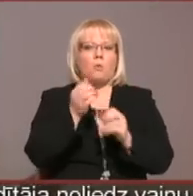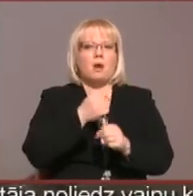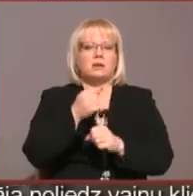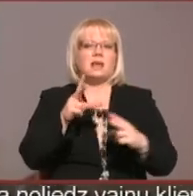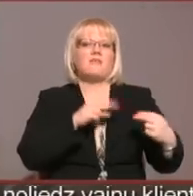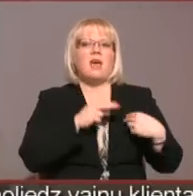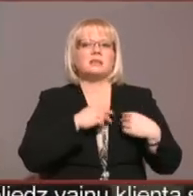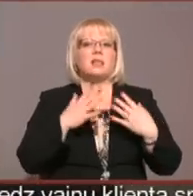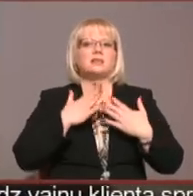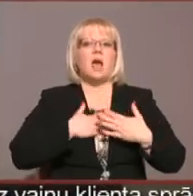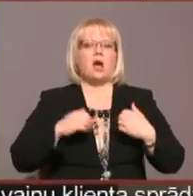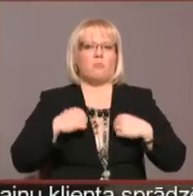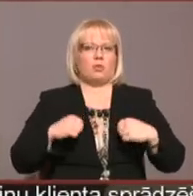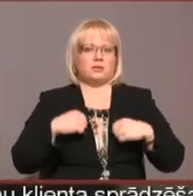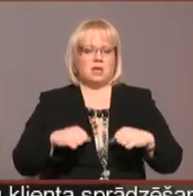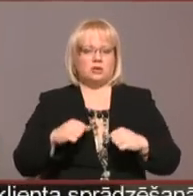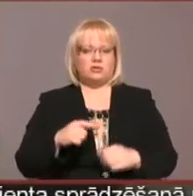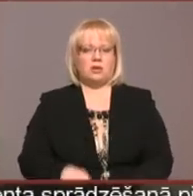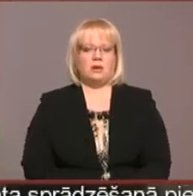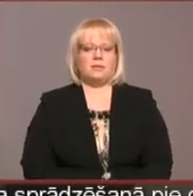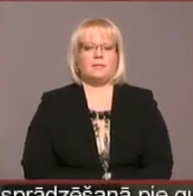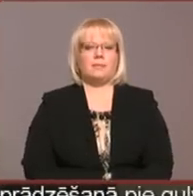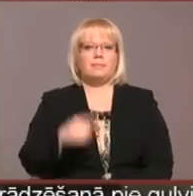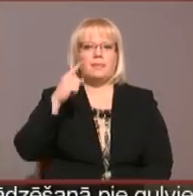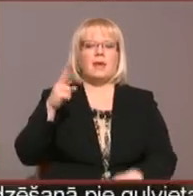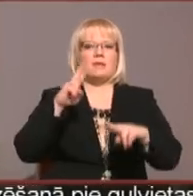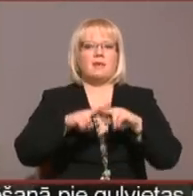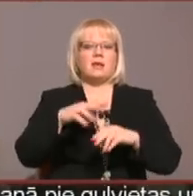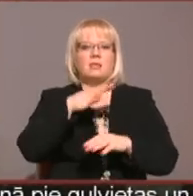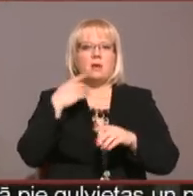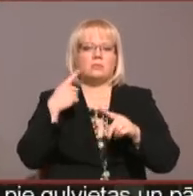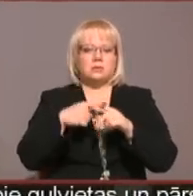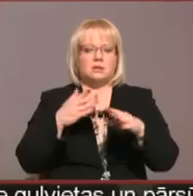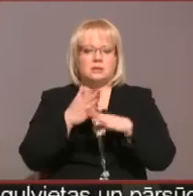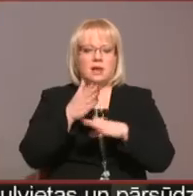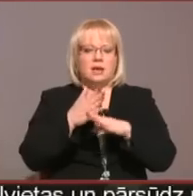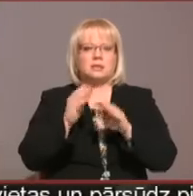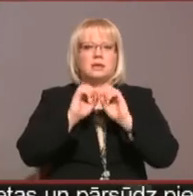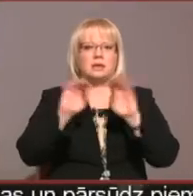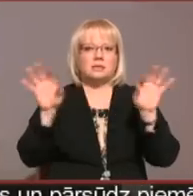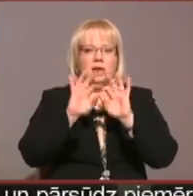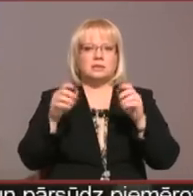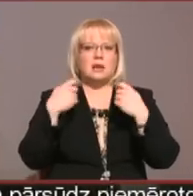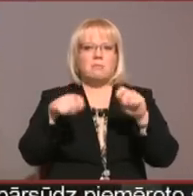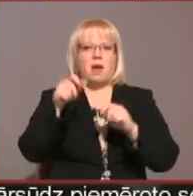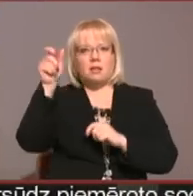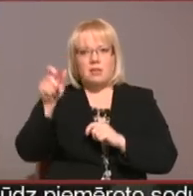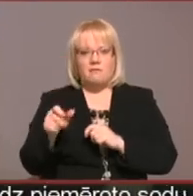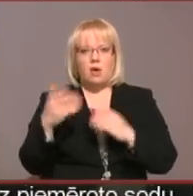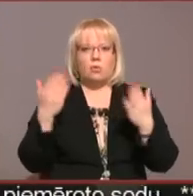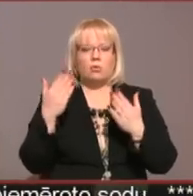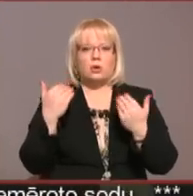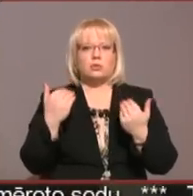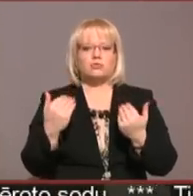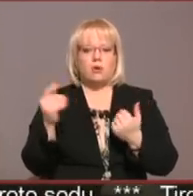dvēseles harmonizēšanai. Lete ir tāda, kāda ir pēc vairākām reizēm, kad izstāstījām pārdevējai, kura ir uz to